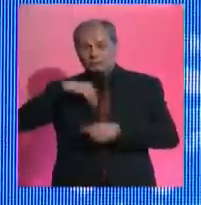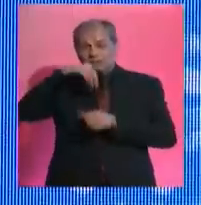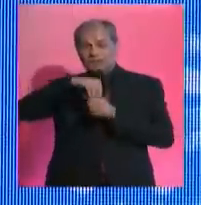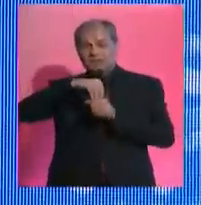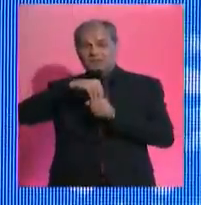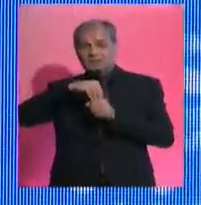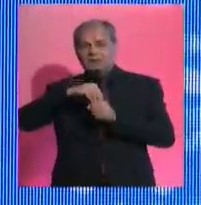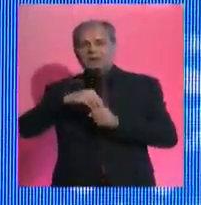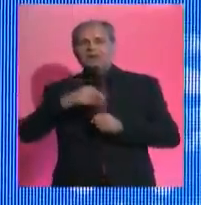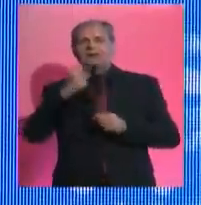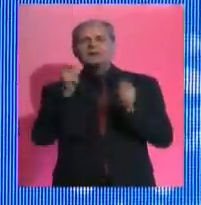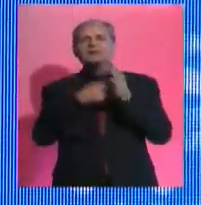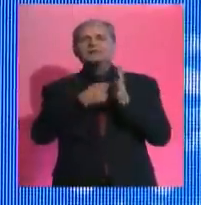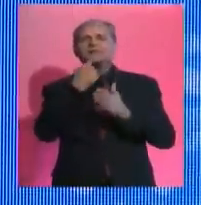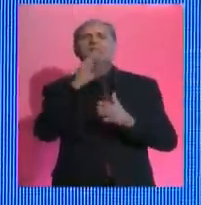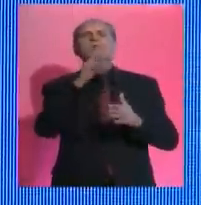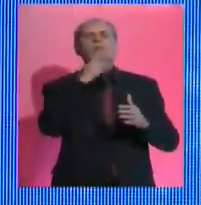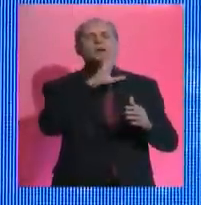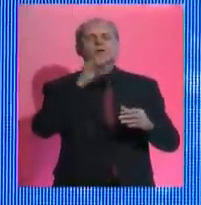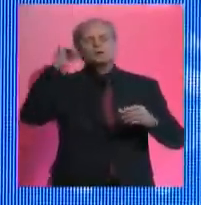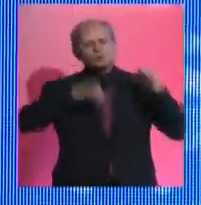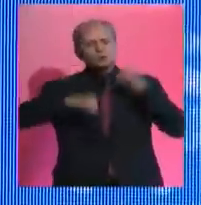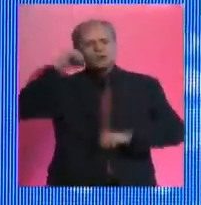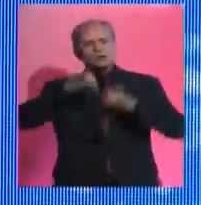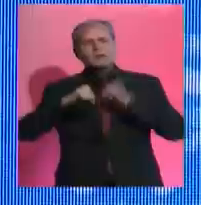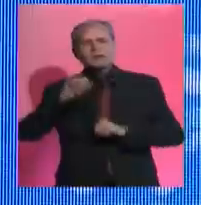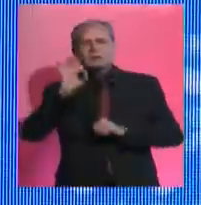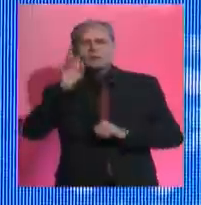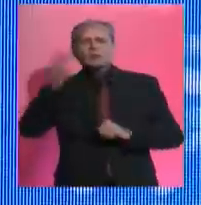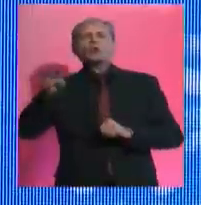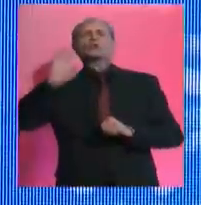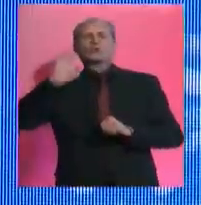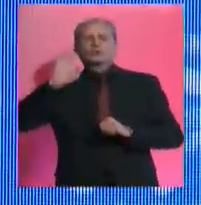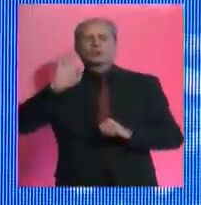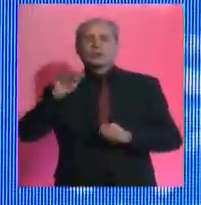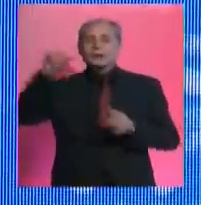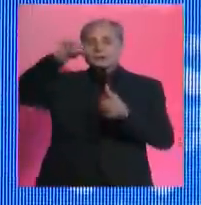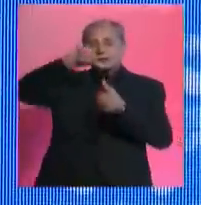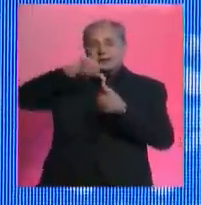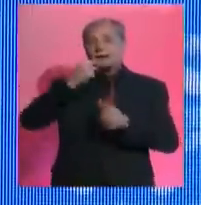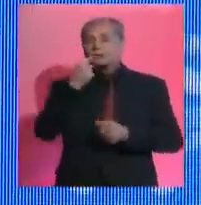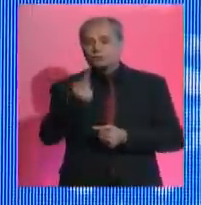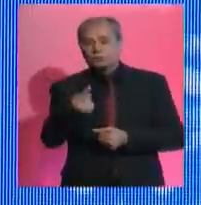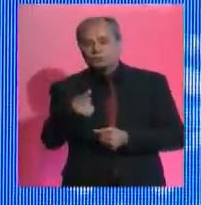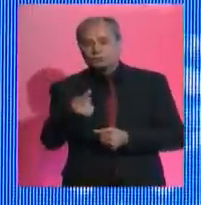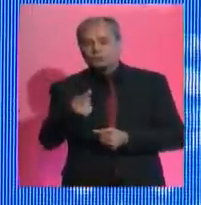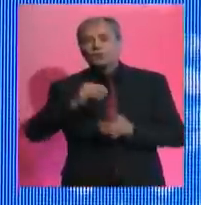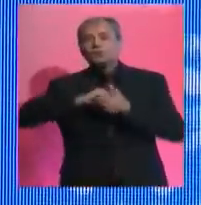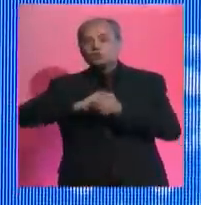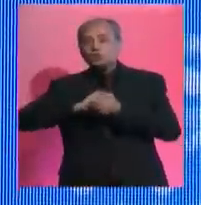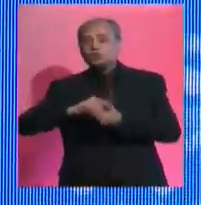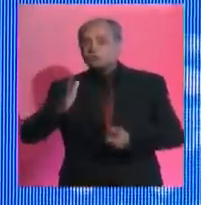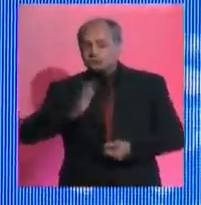arasında saymadık larımızı da düşmanlarımız olarak görmüyoruz bir kez daha vurgulamak isterim